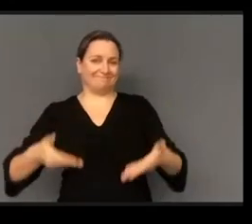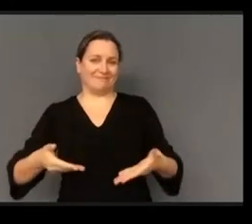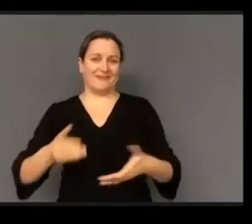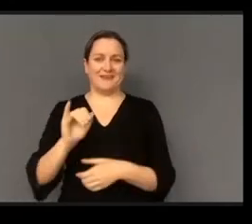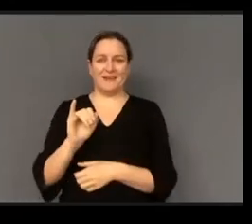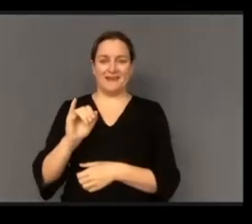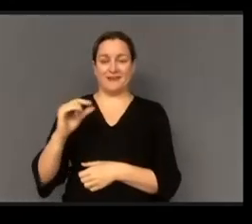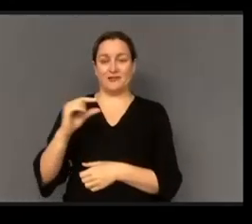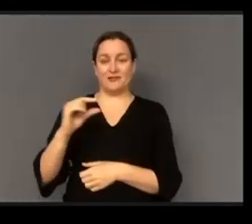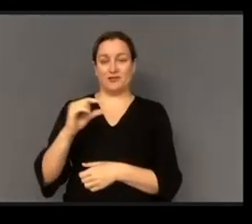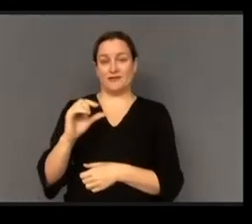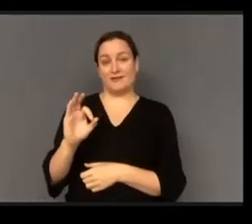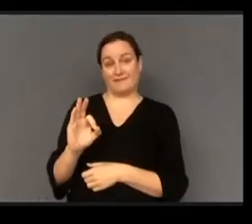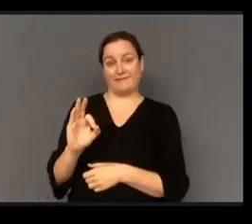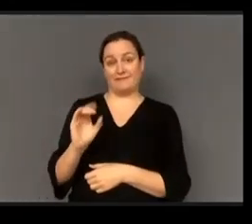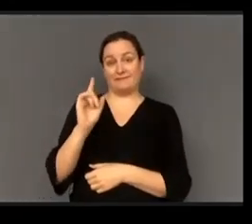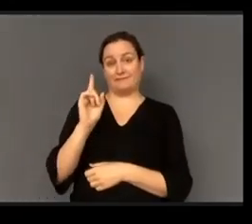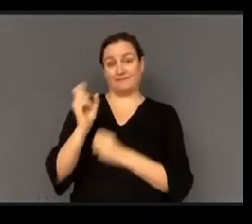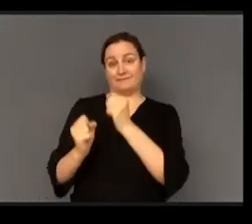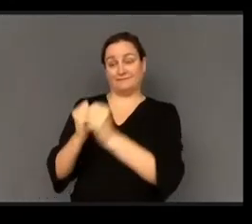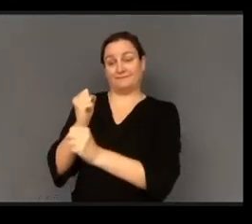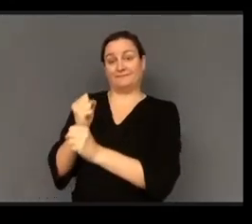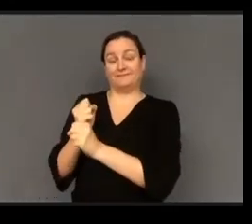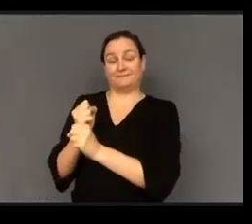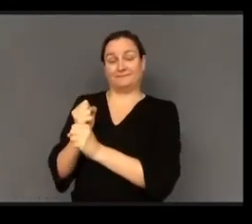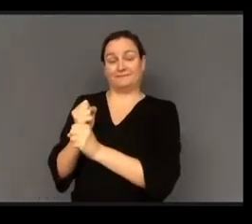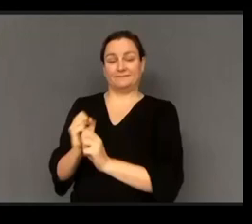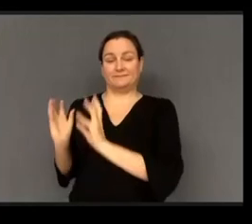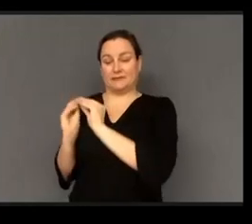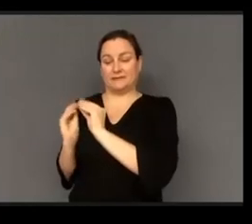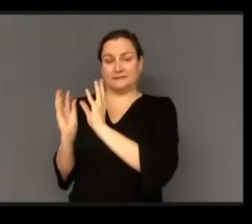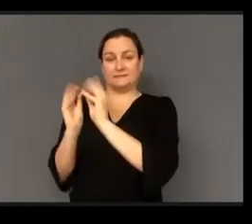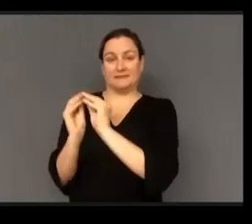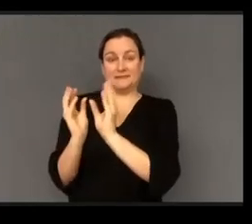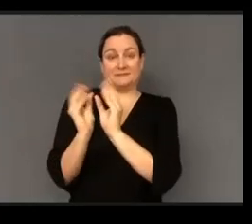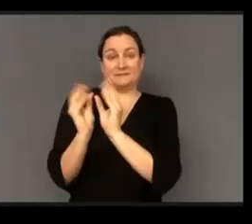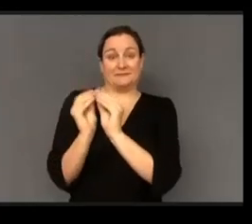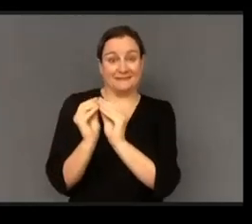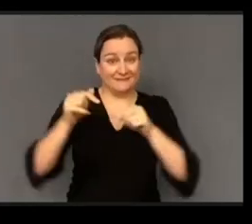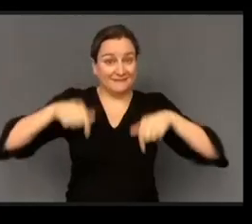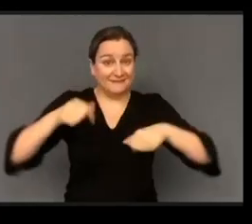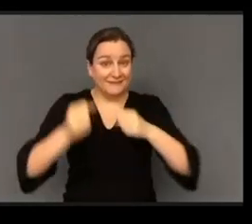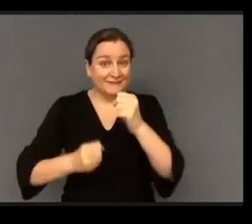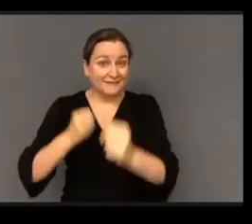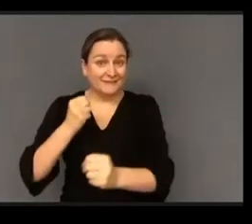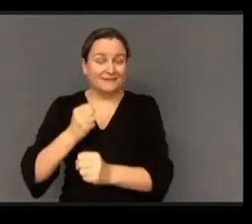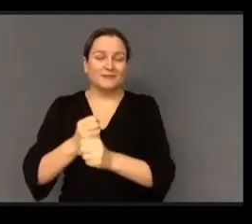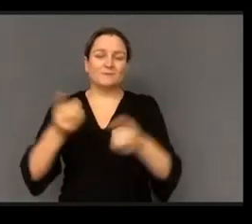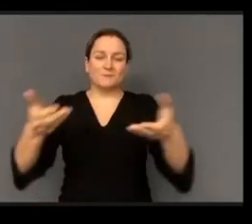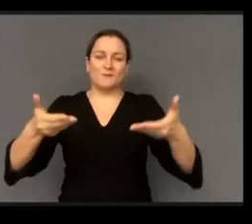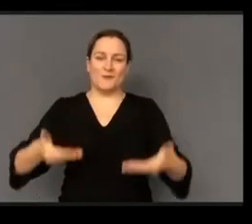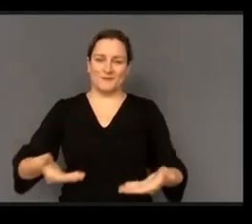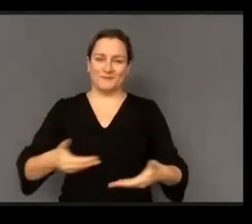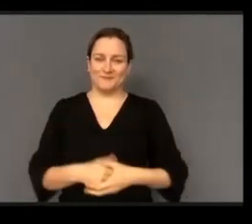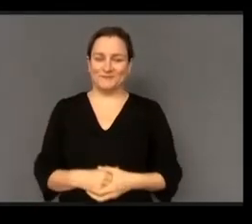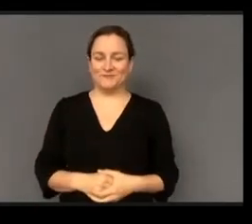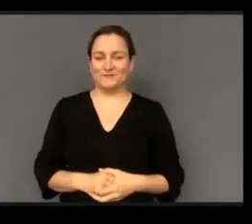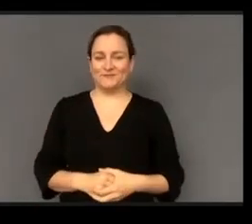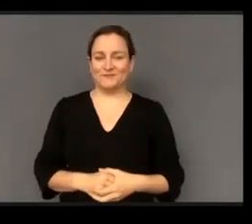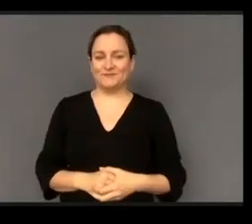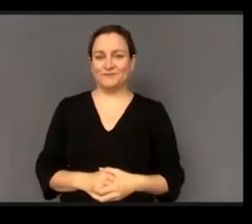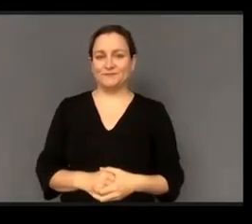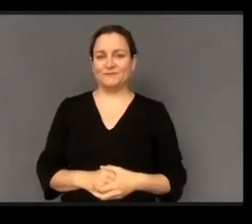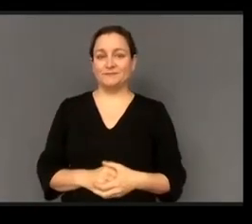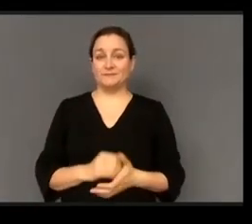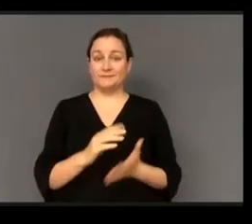来举办这次年会，欢迎各位的到来。 包括互联网在内